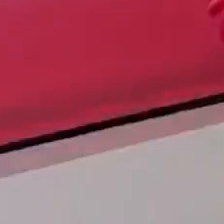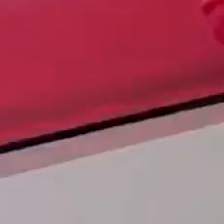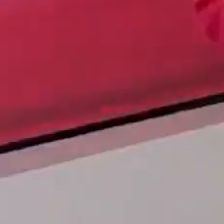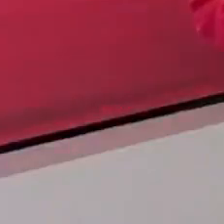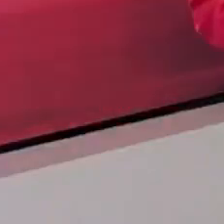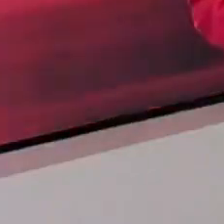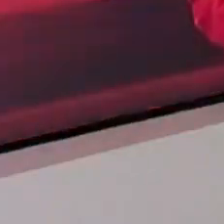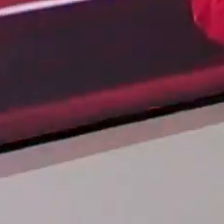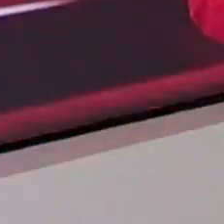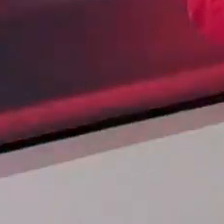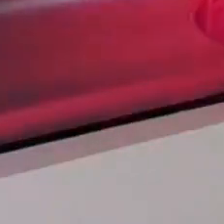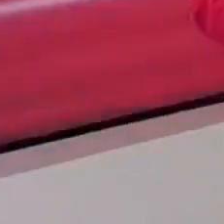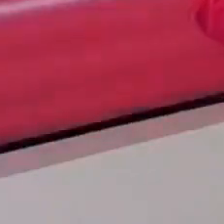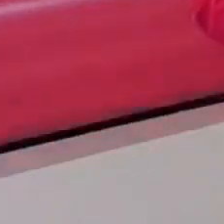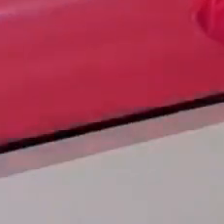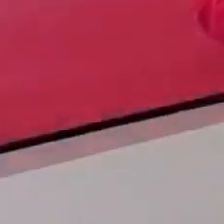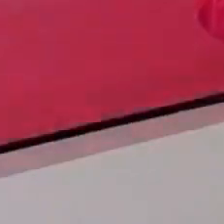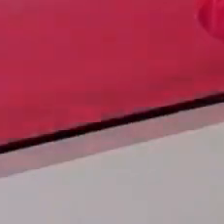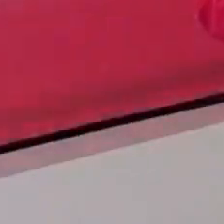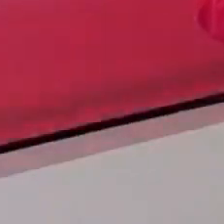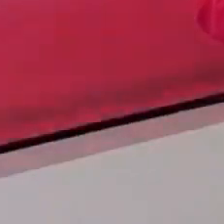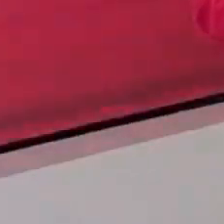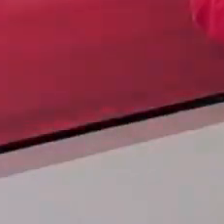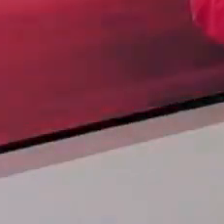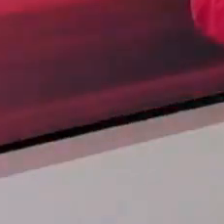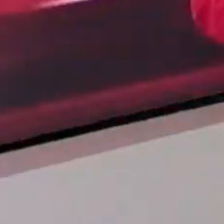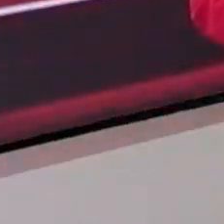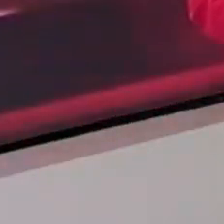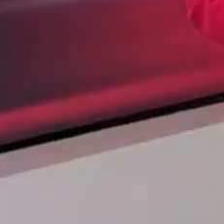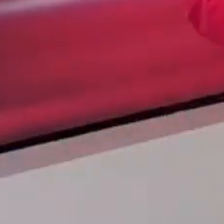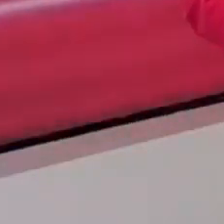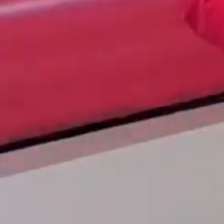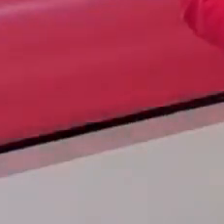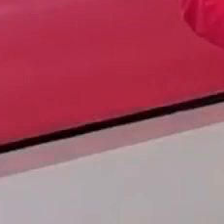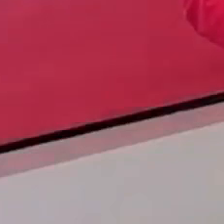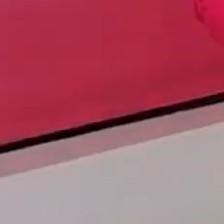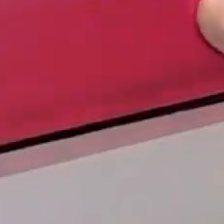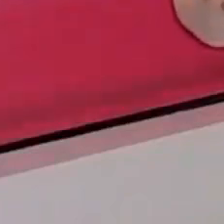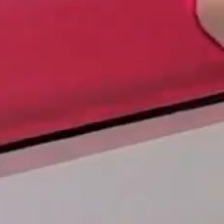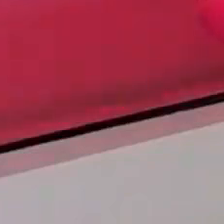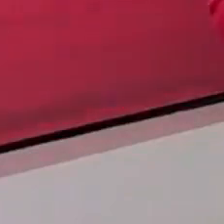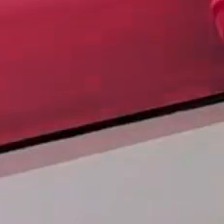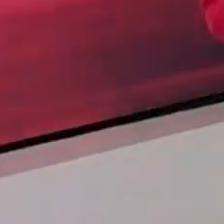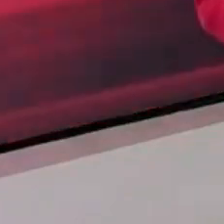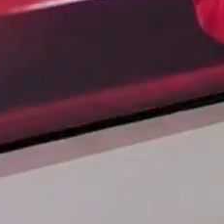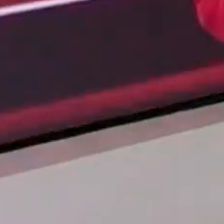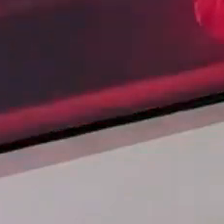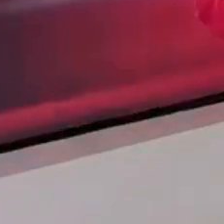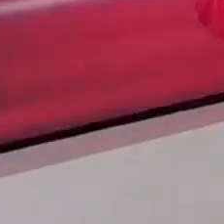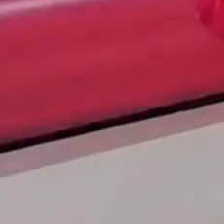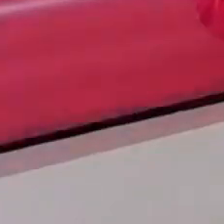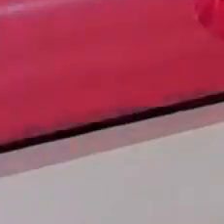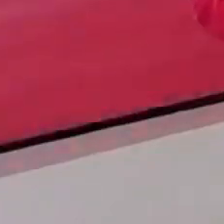Mga kapuso, para una ka sa mga balita, mag-subscribe sa GMA Integrated News sa YouTube. Sa mga kapuso abroad,